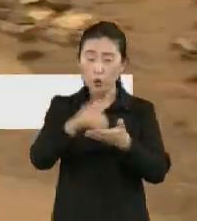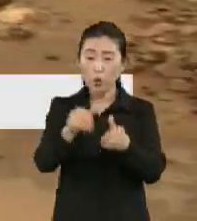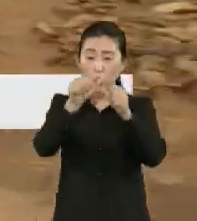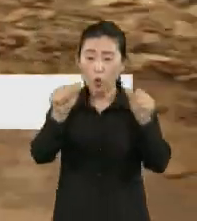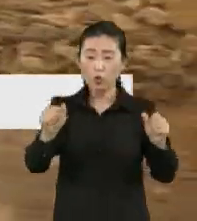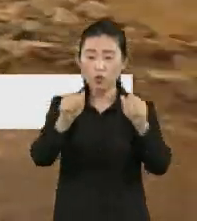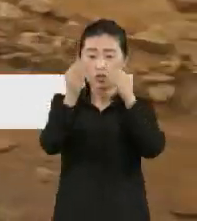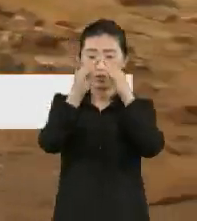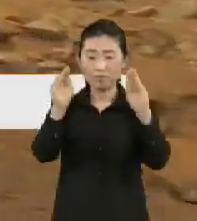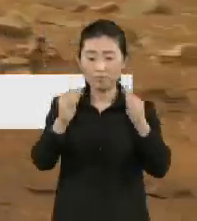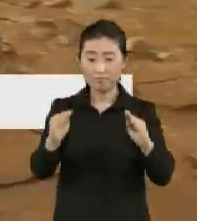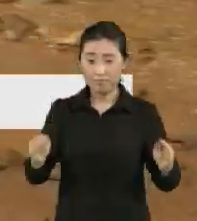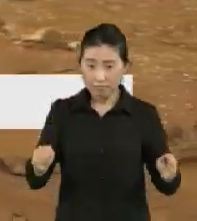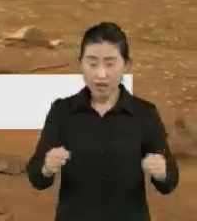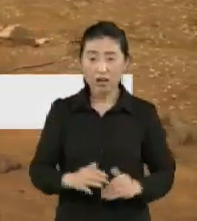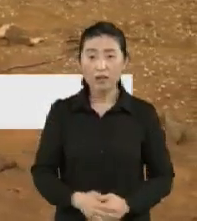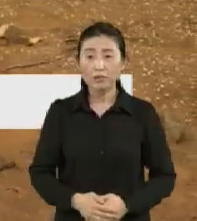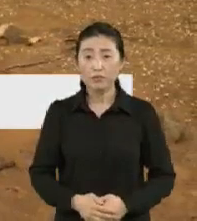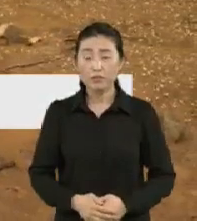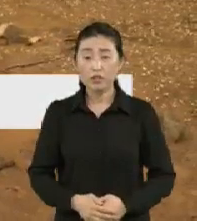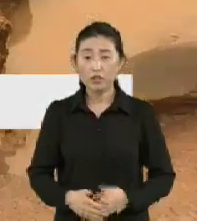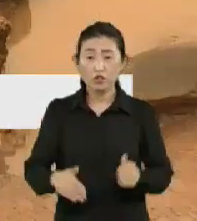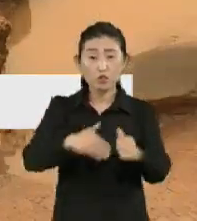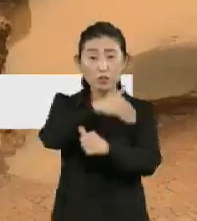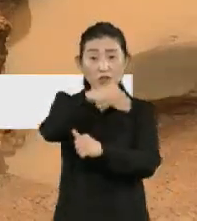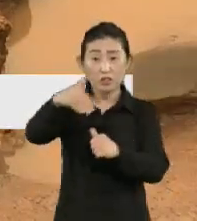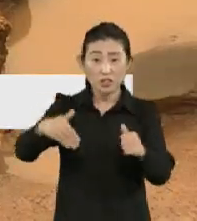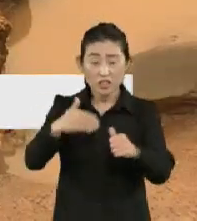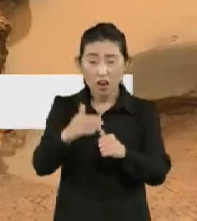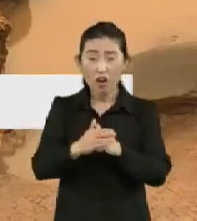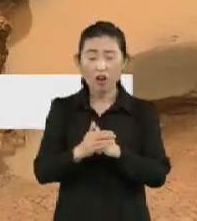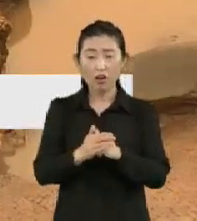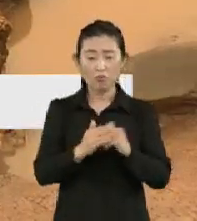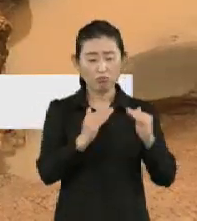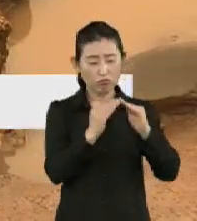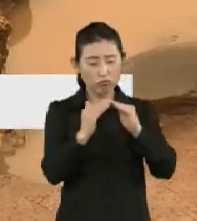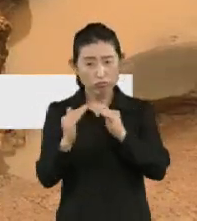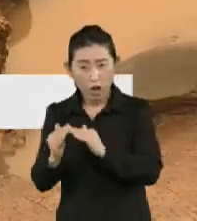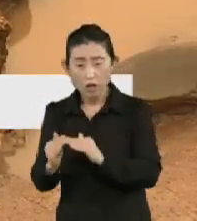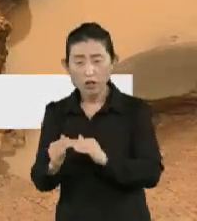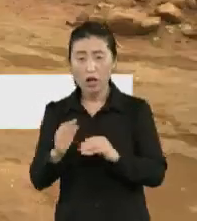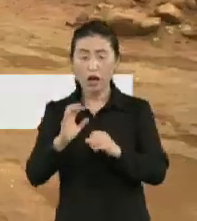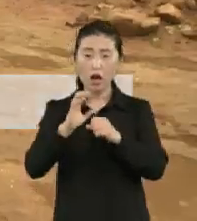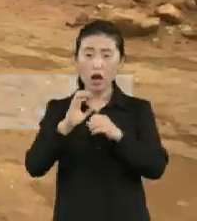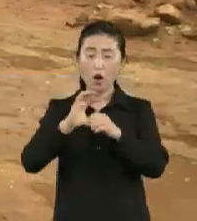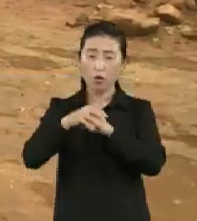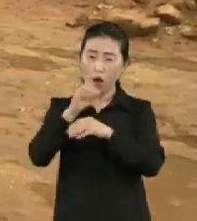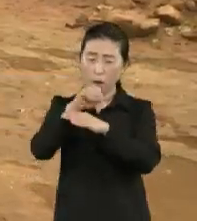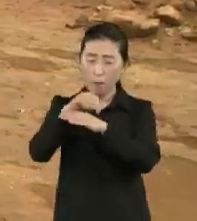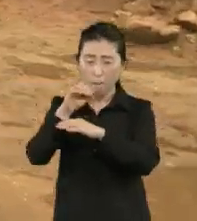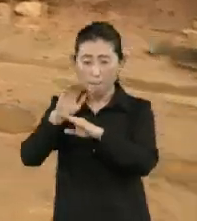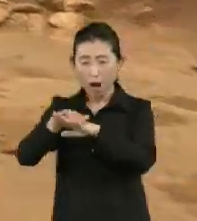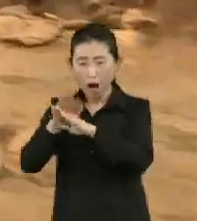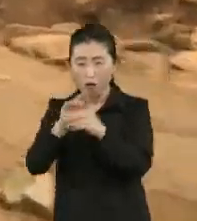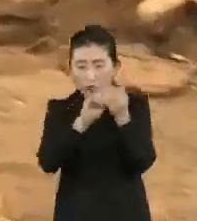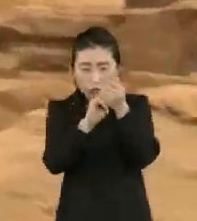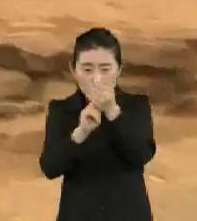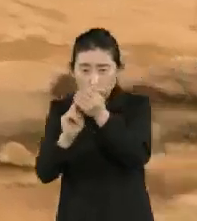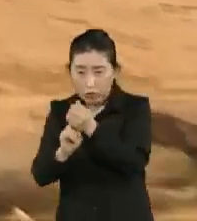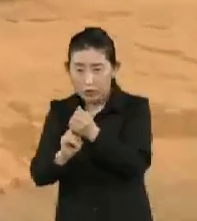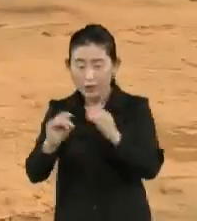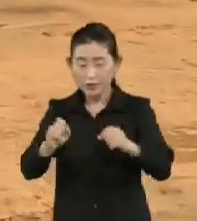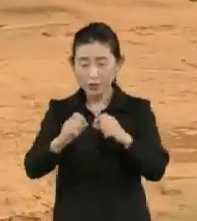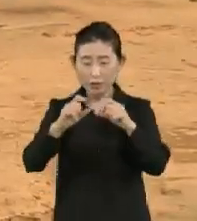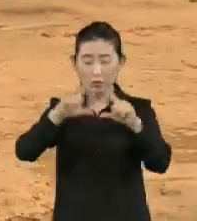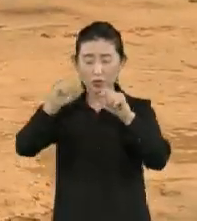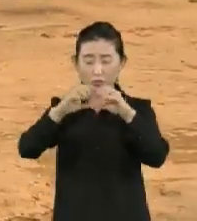주변에서 조선시대에 폐사되면서 주변 지역이 민가와 과수원으로 개간돼 실체를 알 수 없었던 천흥사의